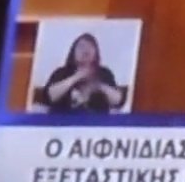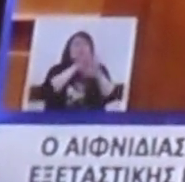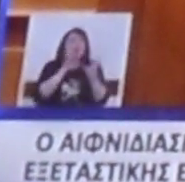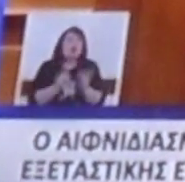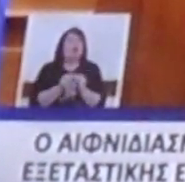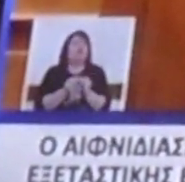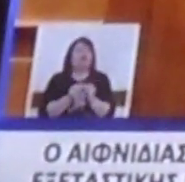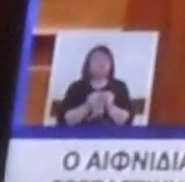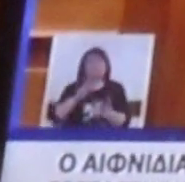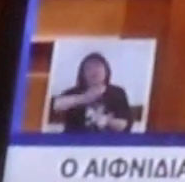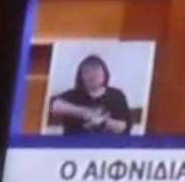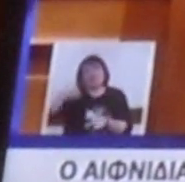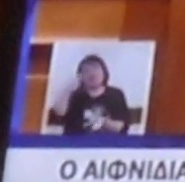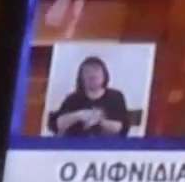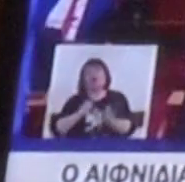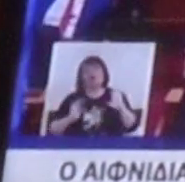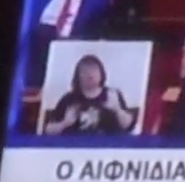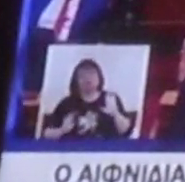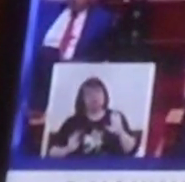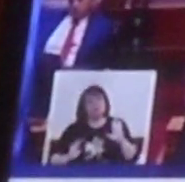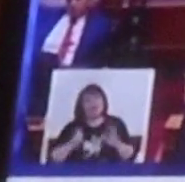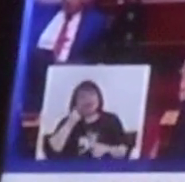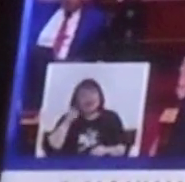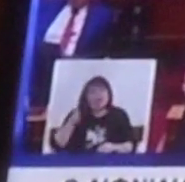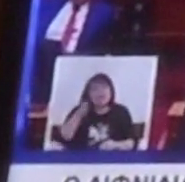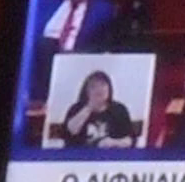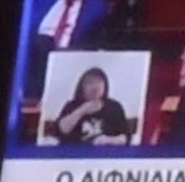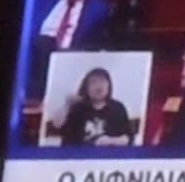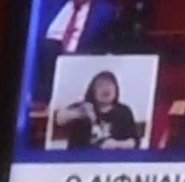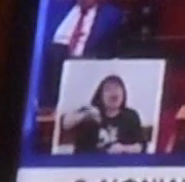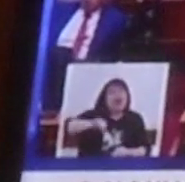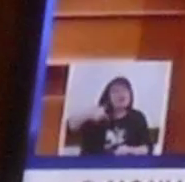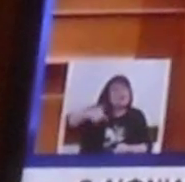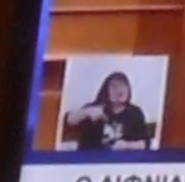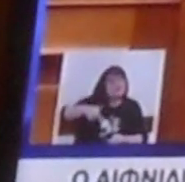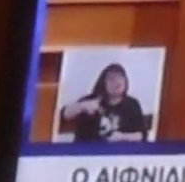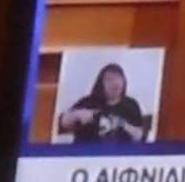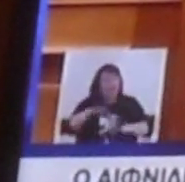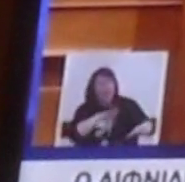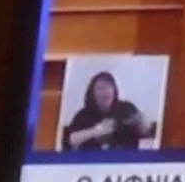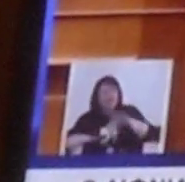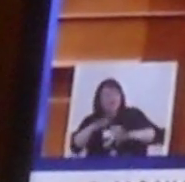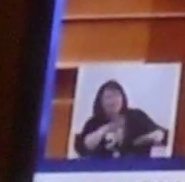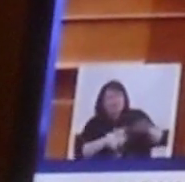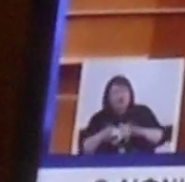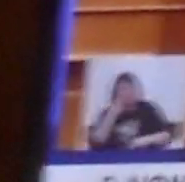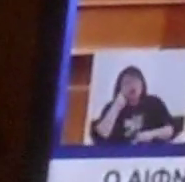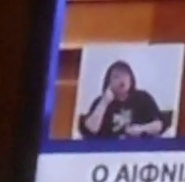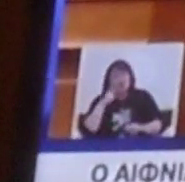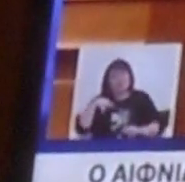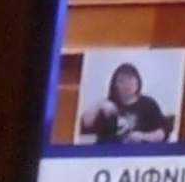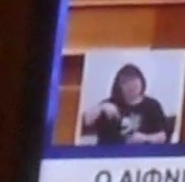μπορεί οι τέσσερις εξαστικές επιτροπές να έχουν έναν παρανομαστή κομματικοποίηση. Όχι, δεν έχουν. Δεν είπα αυτό.